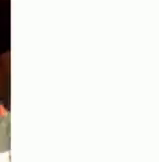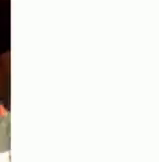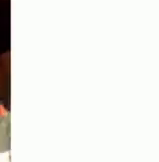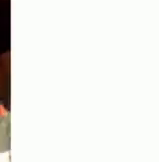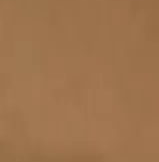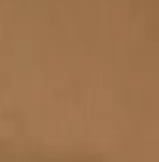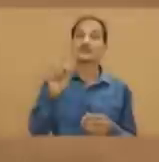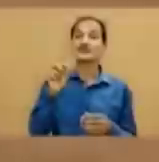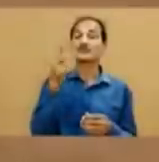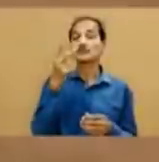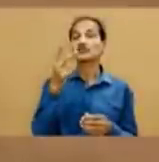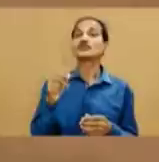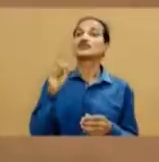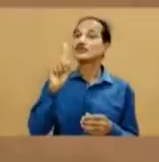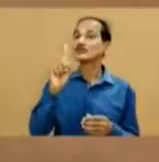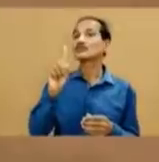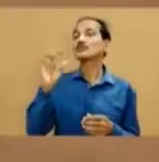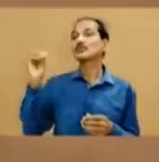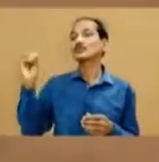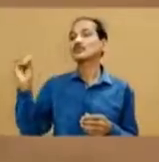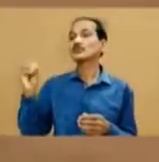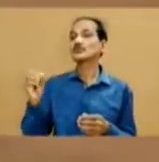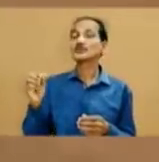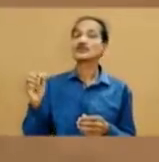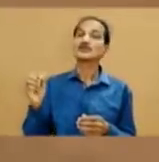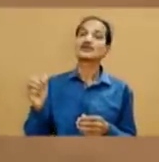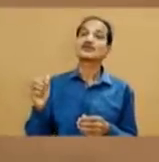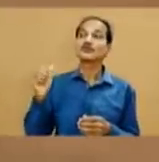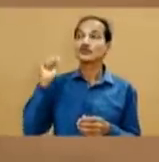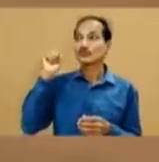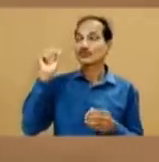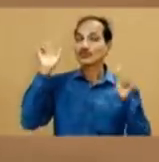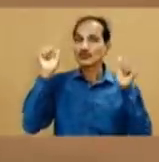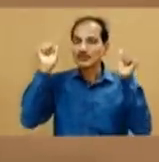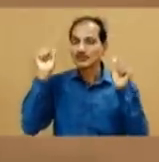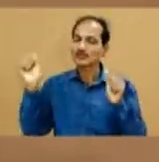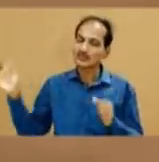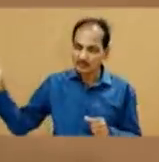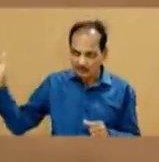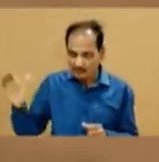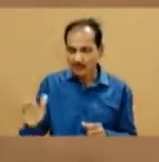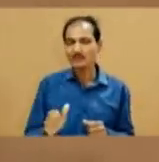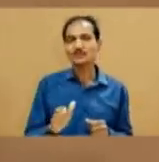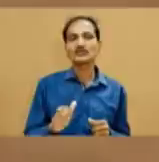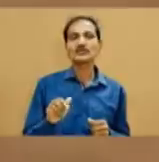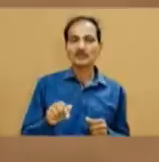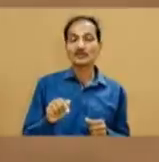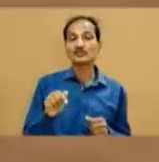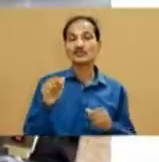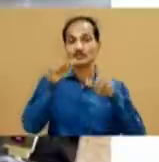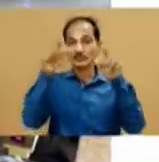100 ଲେବରର୍ ଯଦି ଆସିଗଲେ ସବୁ ଗହଳି ହେଇଯିବ। ଏଇଟା ଆମର ନୟାଗଡ଼ରେ ଚିତ୍ର ଅଛି, ନେକ୍ସଟ